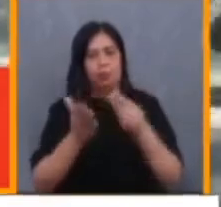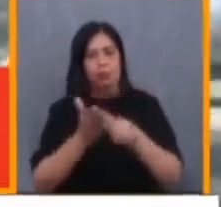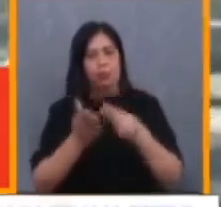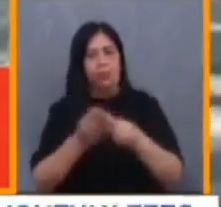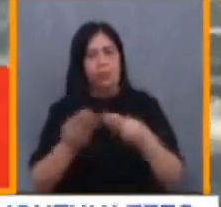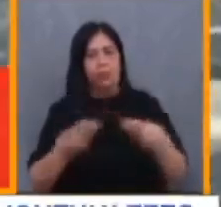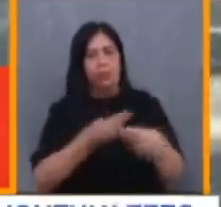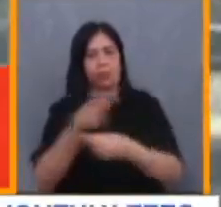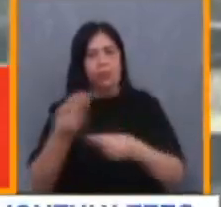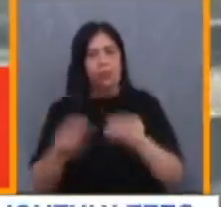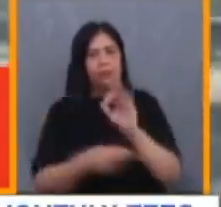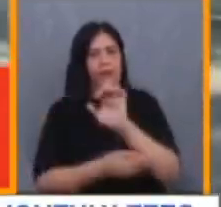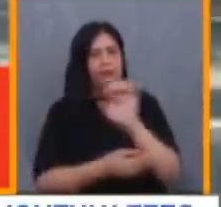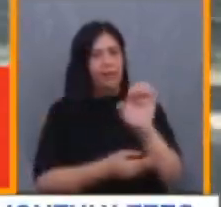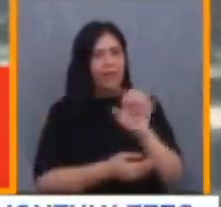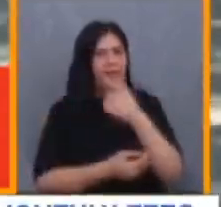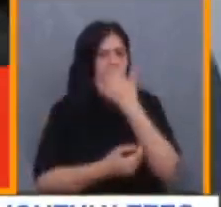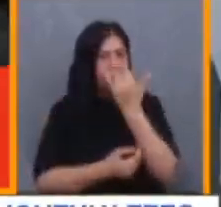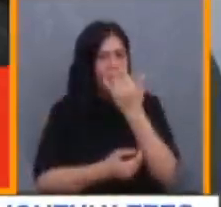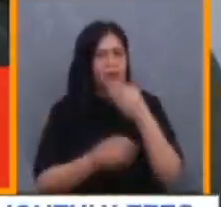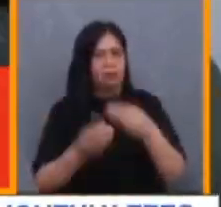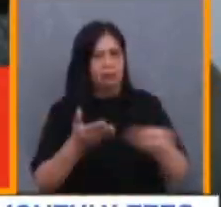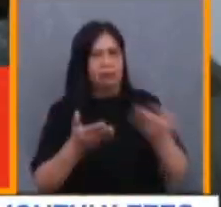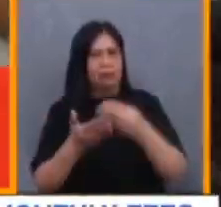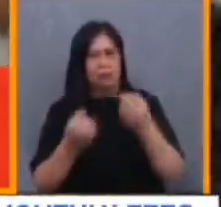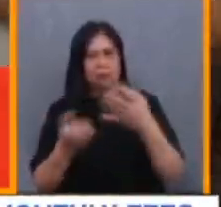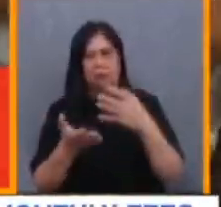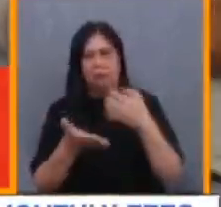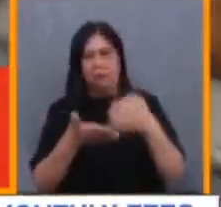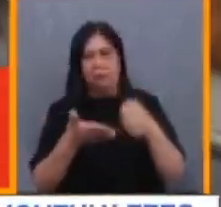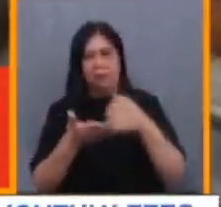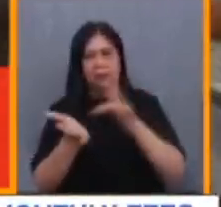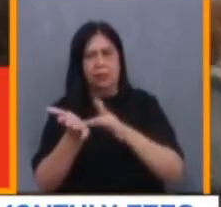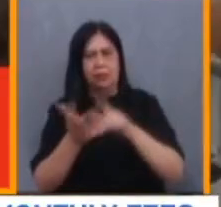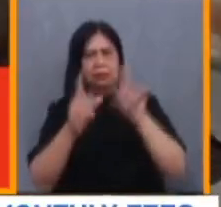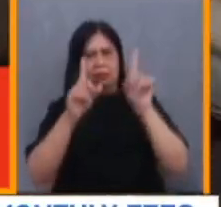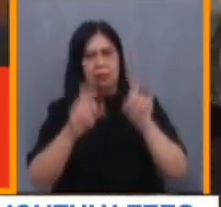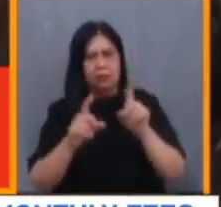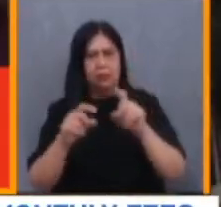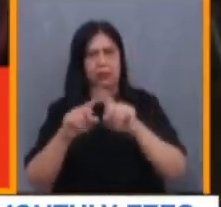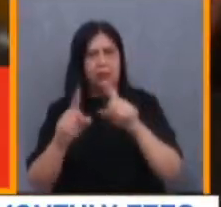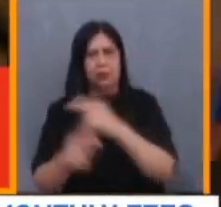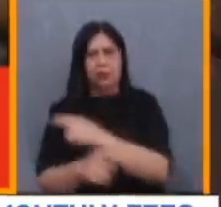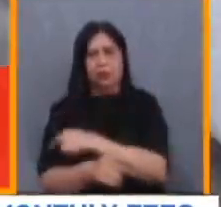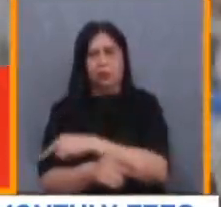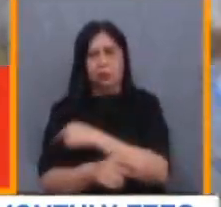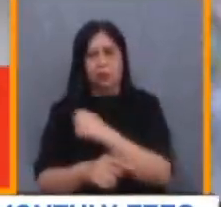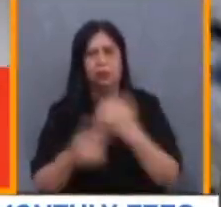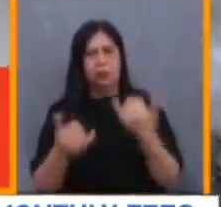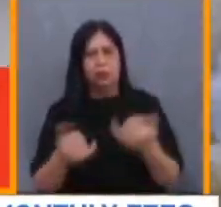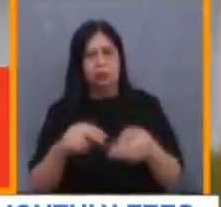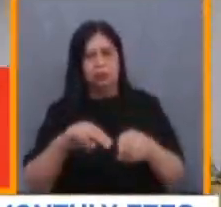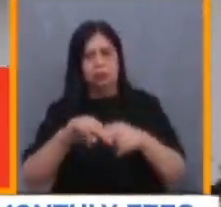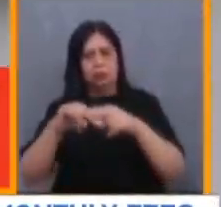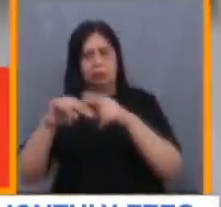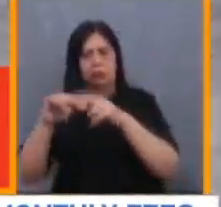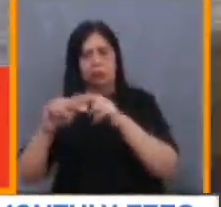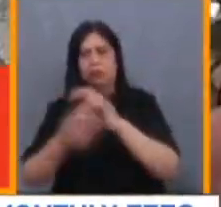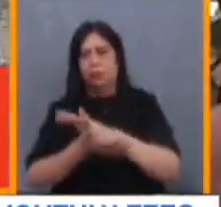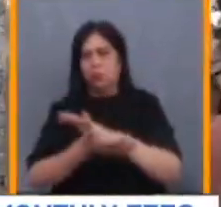Marami na raw kasing gastusin ng publiko sa gamot, testing at pagpapaospital ngayong tumataas ang COVID cases sa bansa.